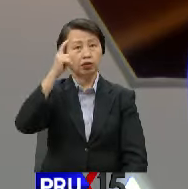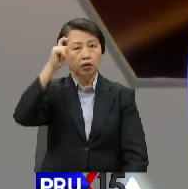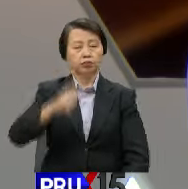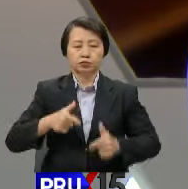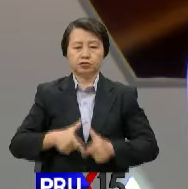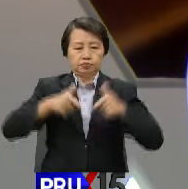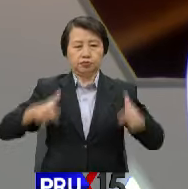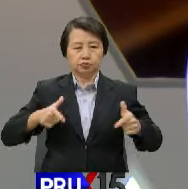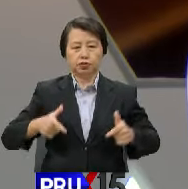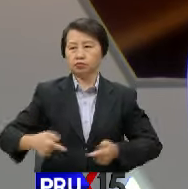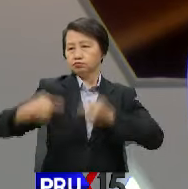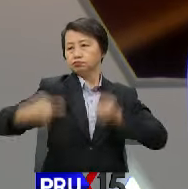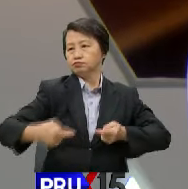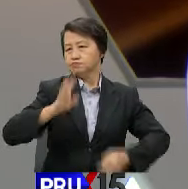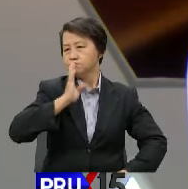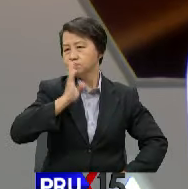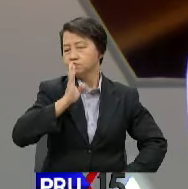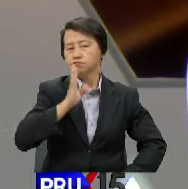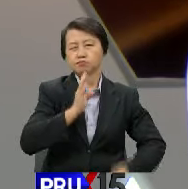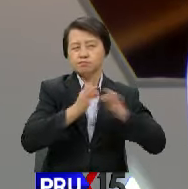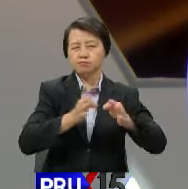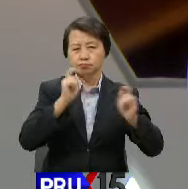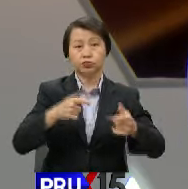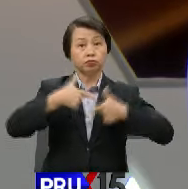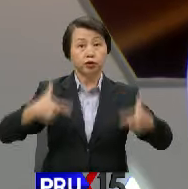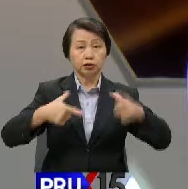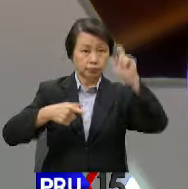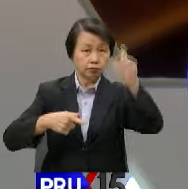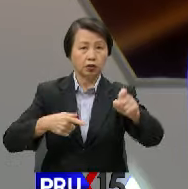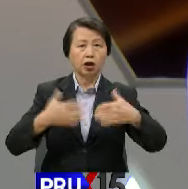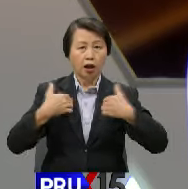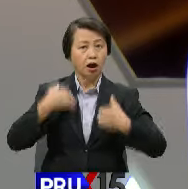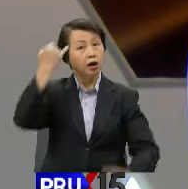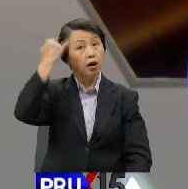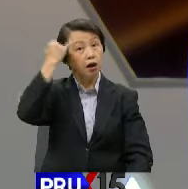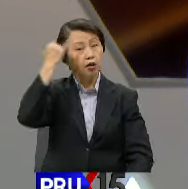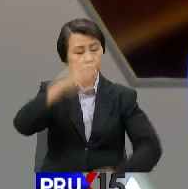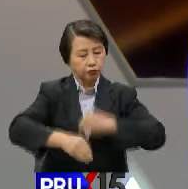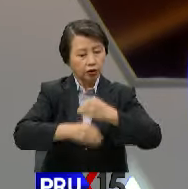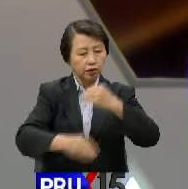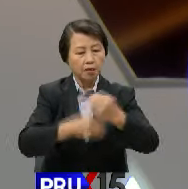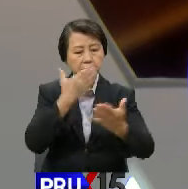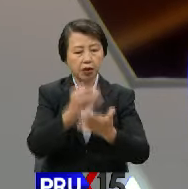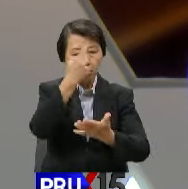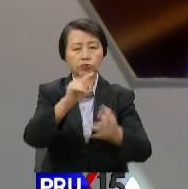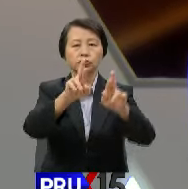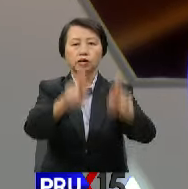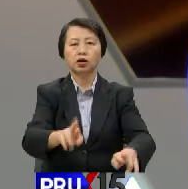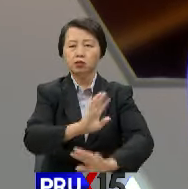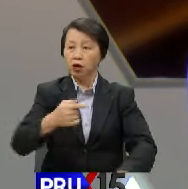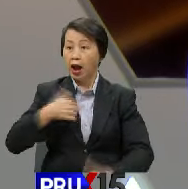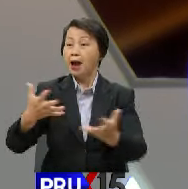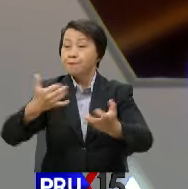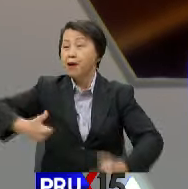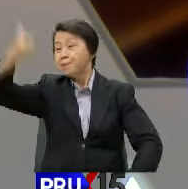berani untuk berdebat ya dan juga ada ide-ide untuk penambah baikan rakyat ya Bukalah